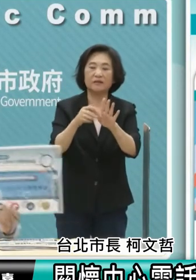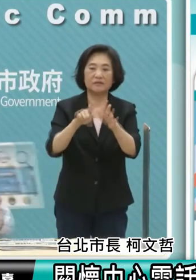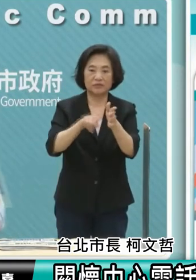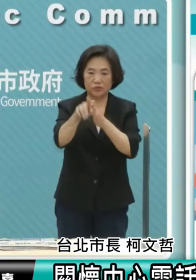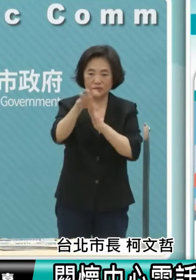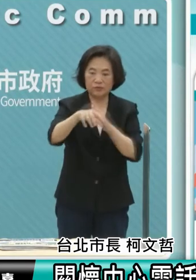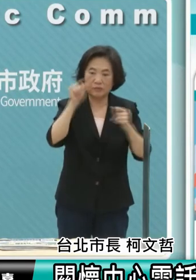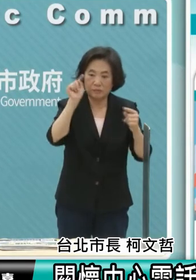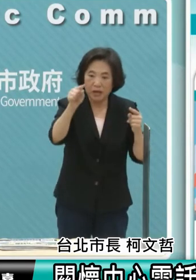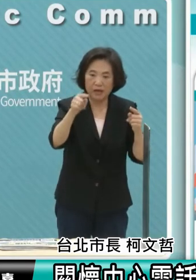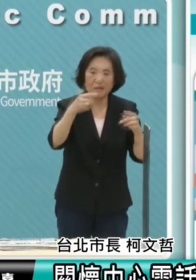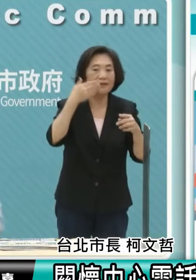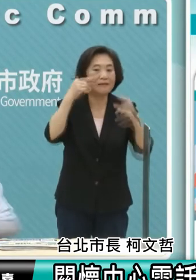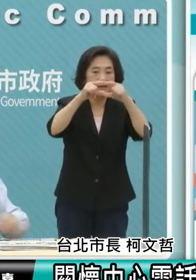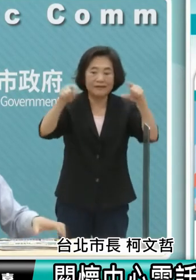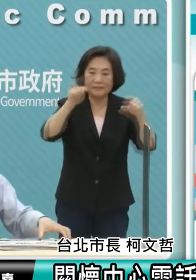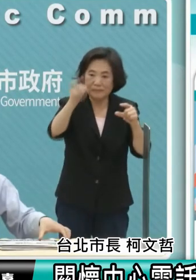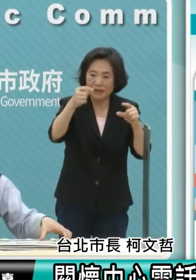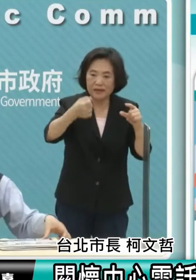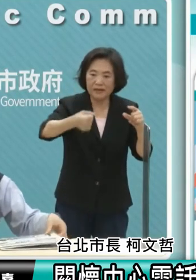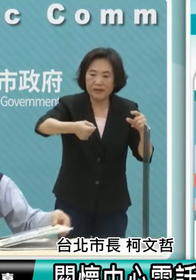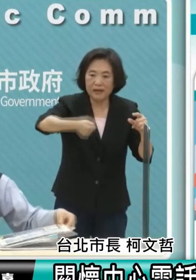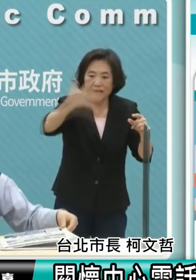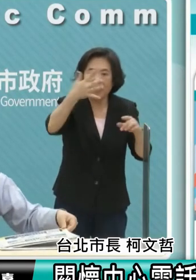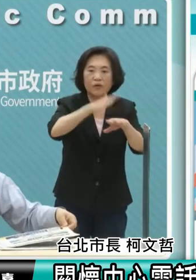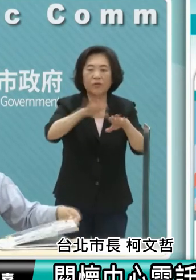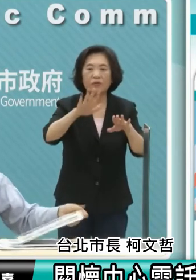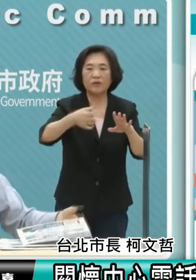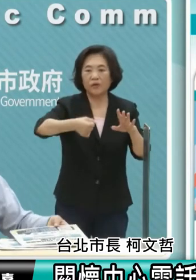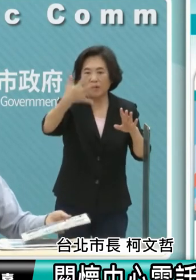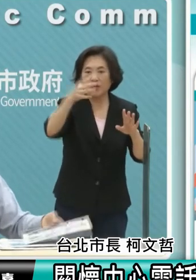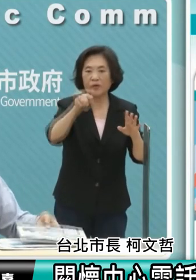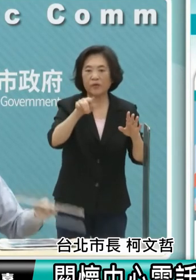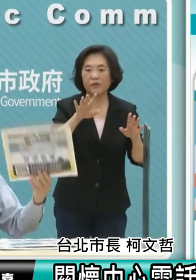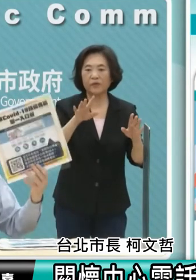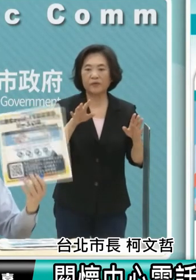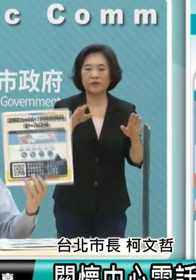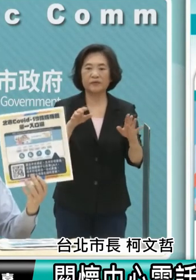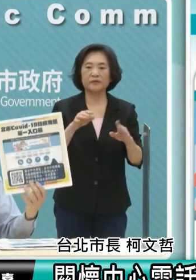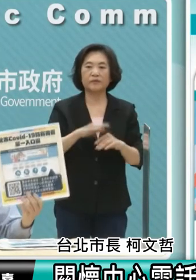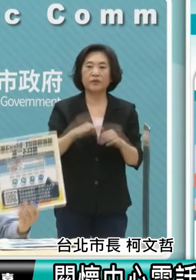去，点下去它就会跳出来。